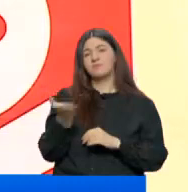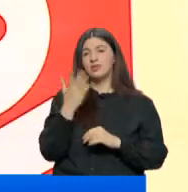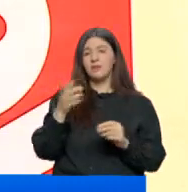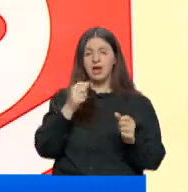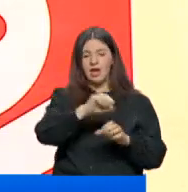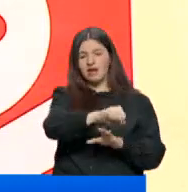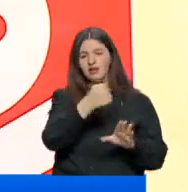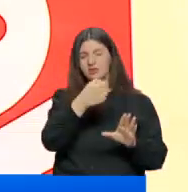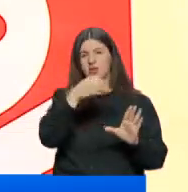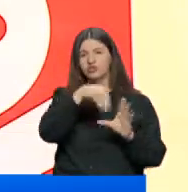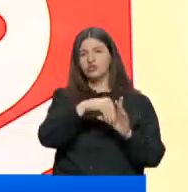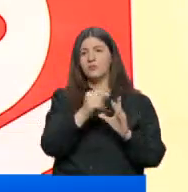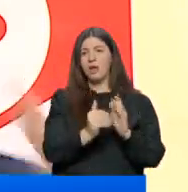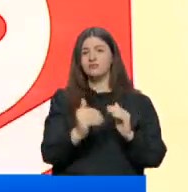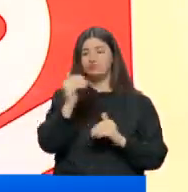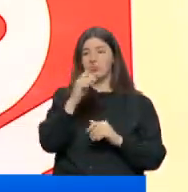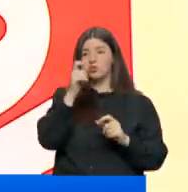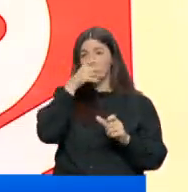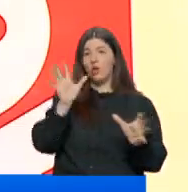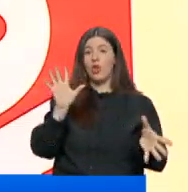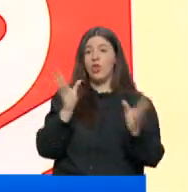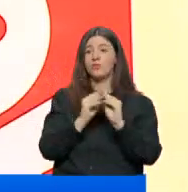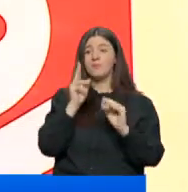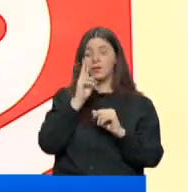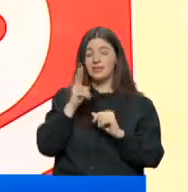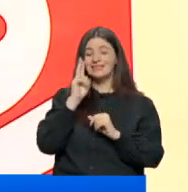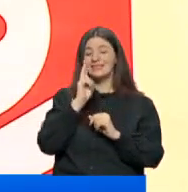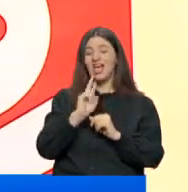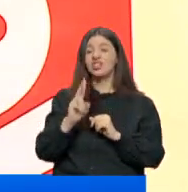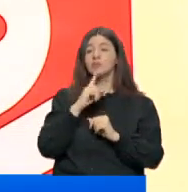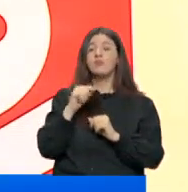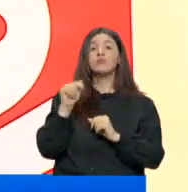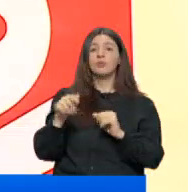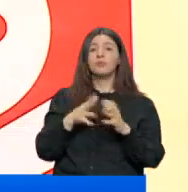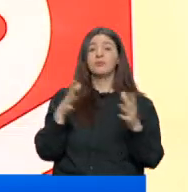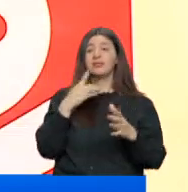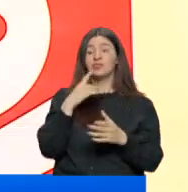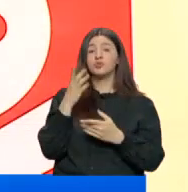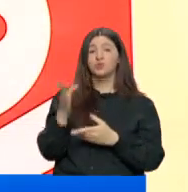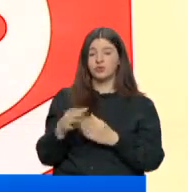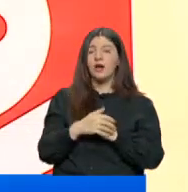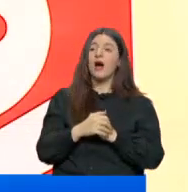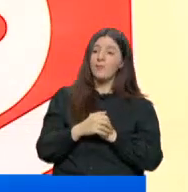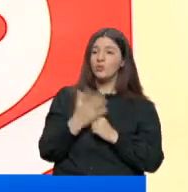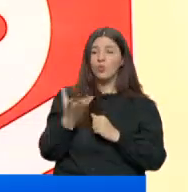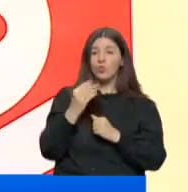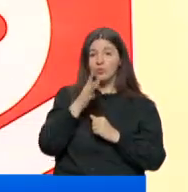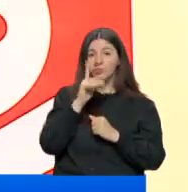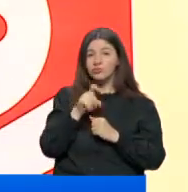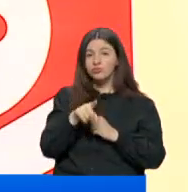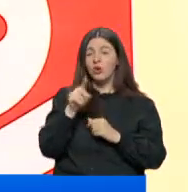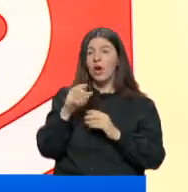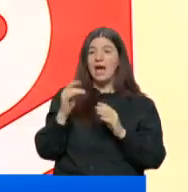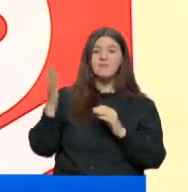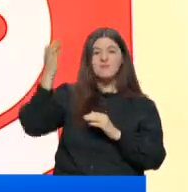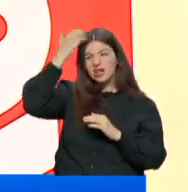kasadaki para artıyor. Türkiye'nin toplamına baktığımızda zenginleşme dediğimiz şey bu, büyüme dediğimiz şey bu. Fakat ne oluyor biliyor musunuz? O